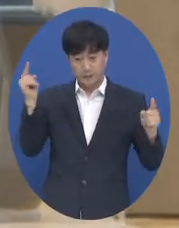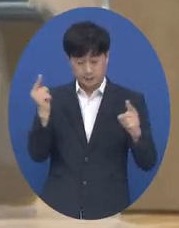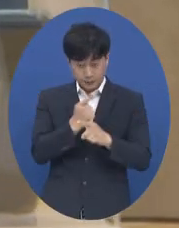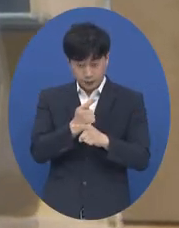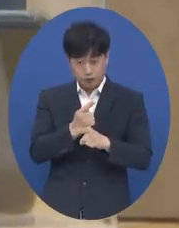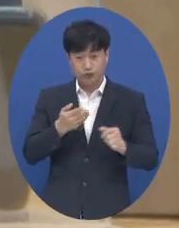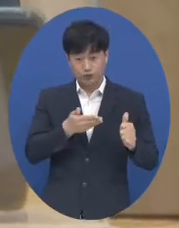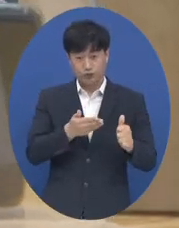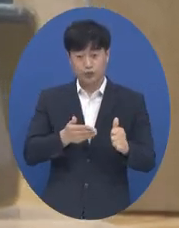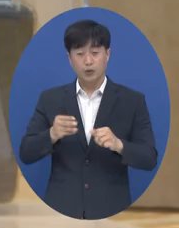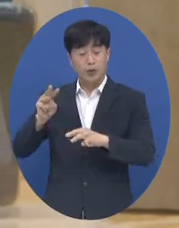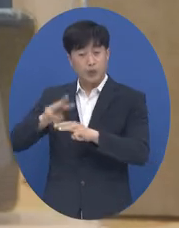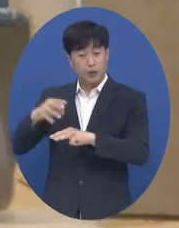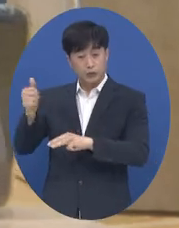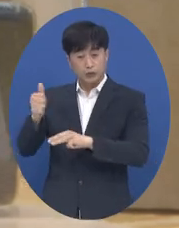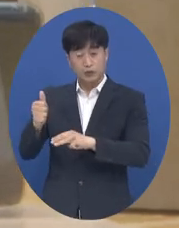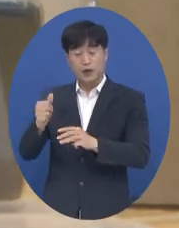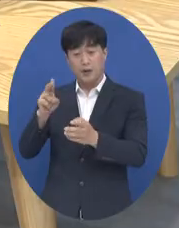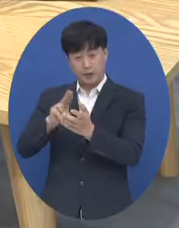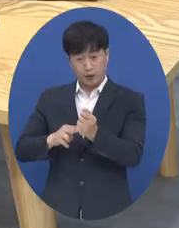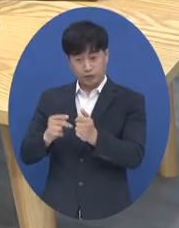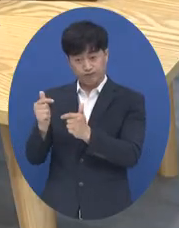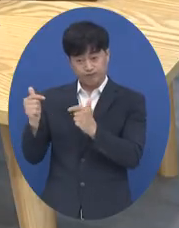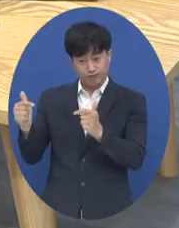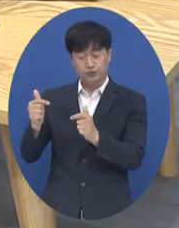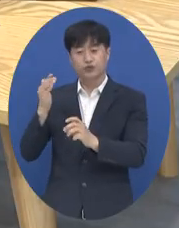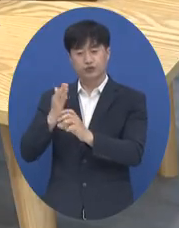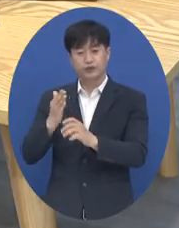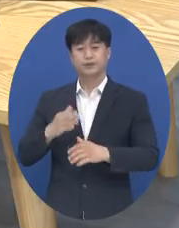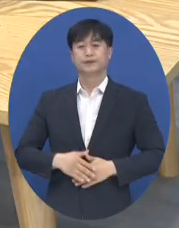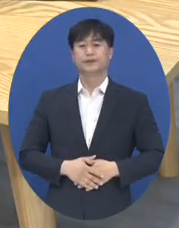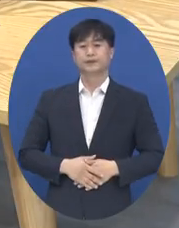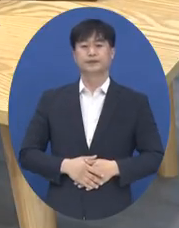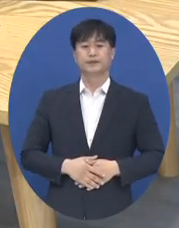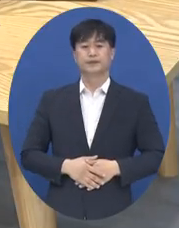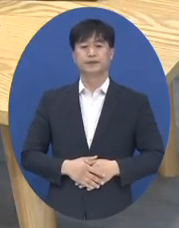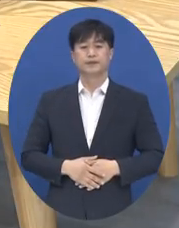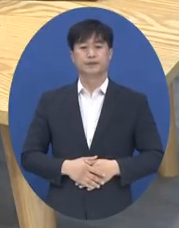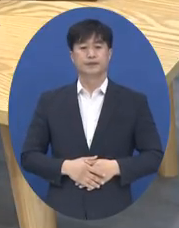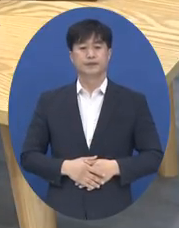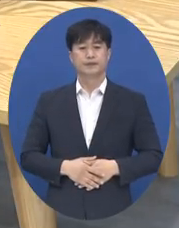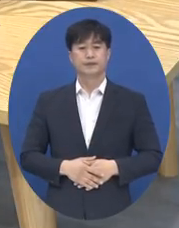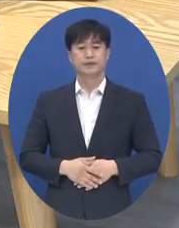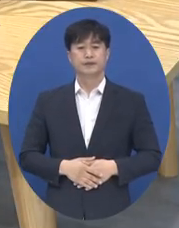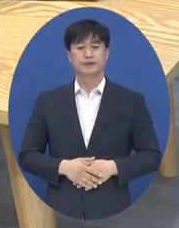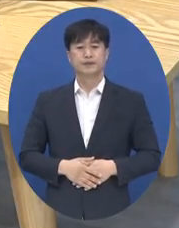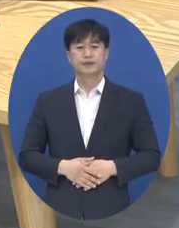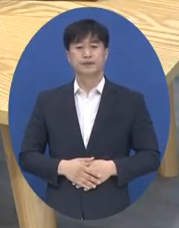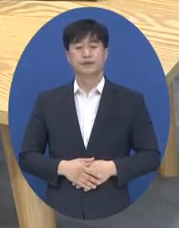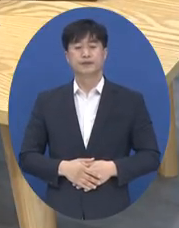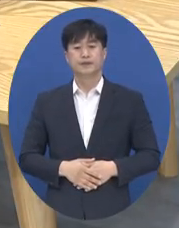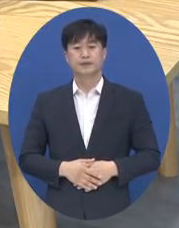농장주 에게는 새로운 판로가 되고 있습니다 경제 출 tv 초창기 입니다